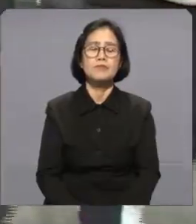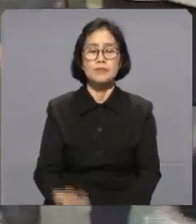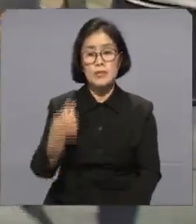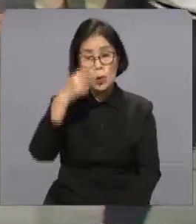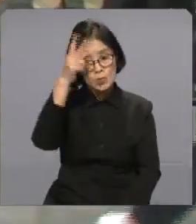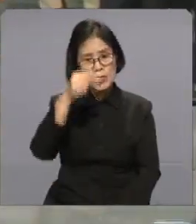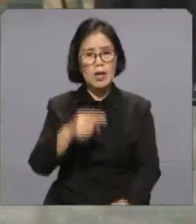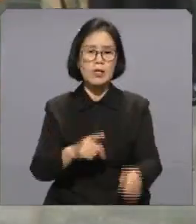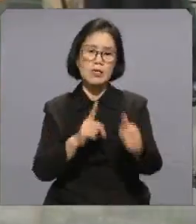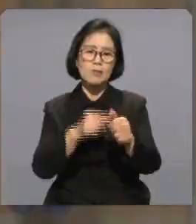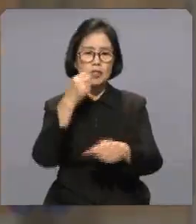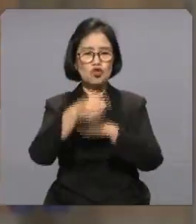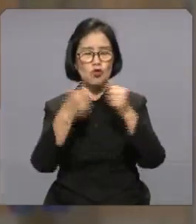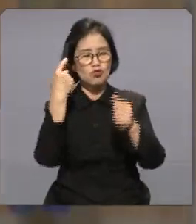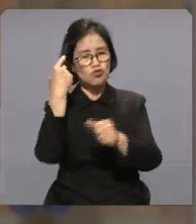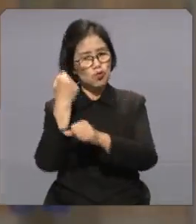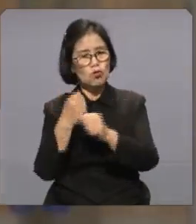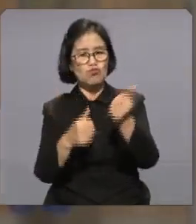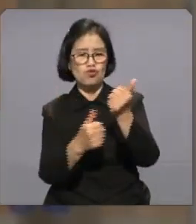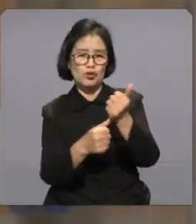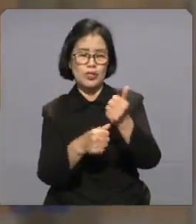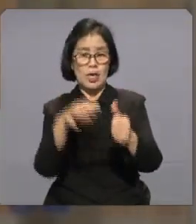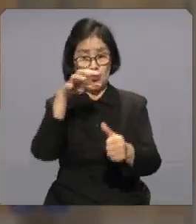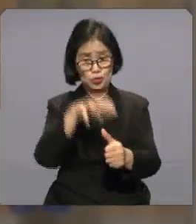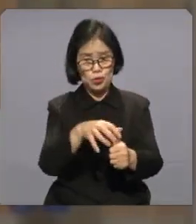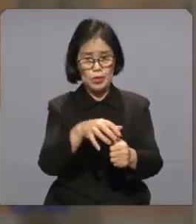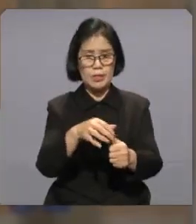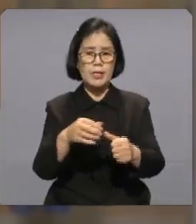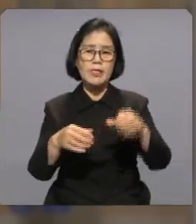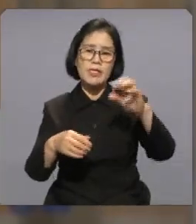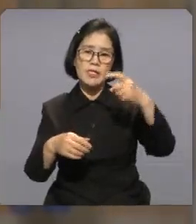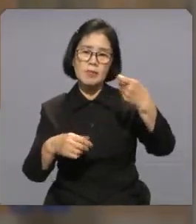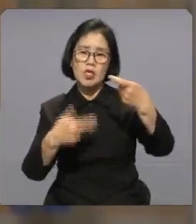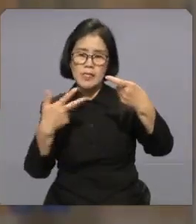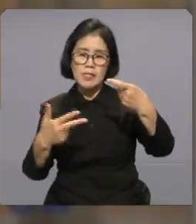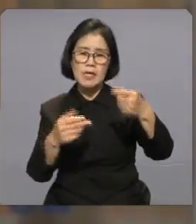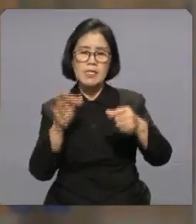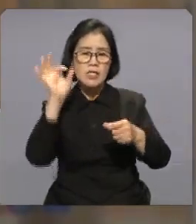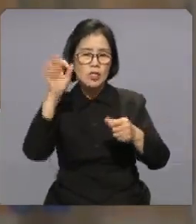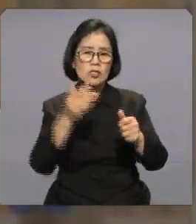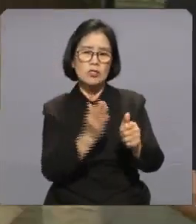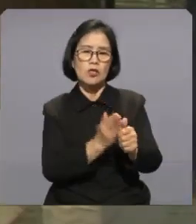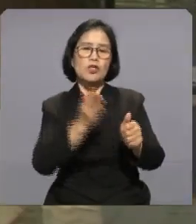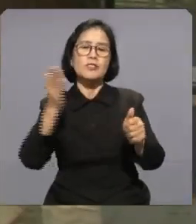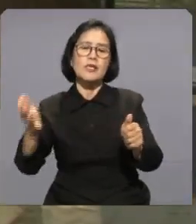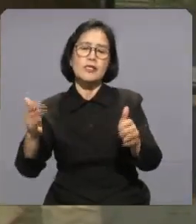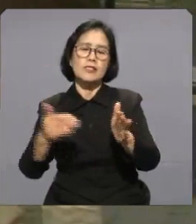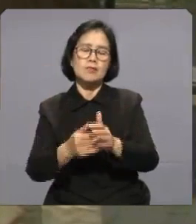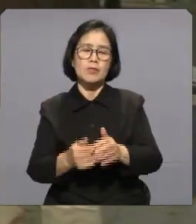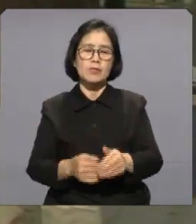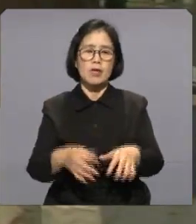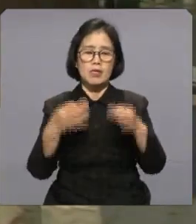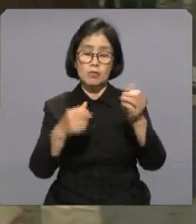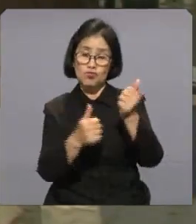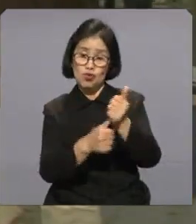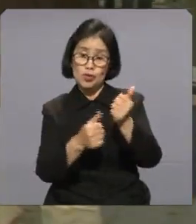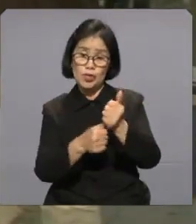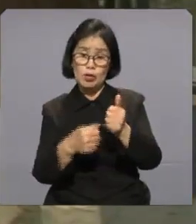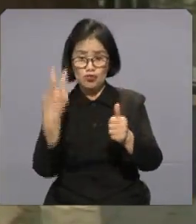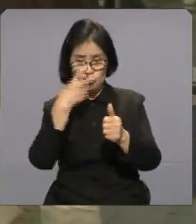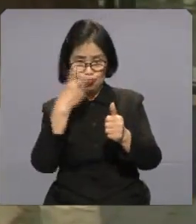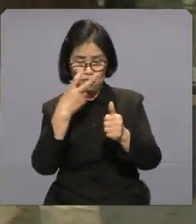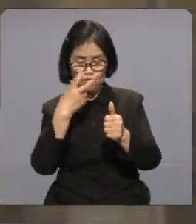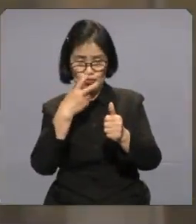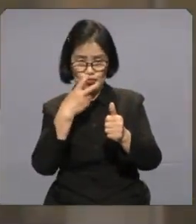검찰은 김용 민주연구원 부원장의 구속 기간을 다음 달 7일까지 열흘 더 연장했습니다. 김 부원장을 잇따라